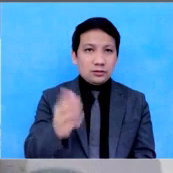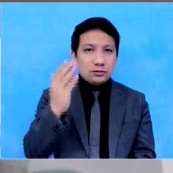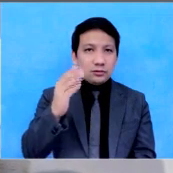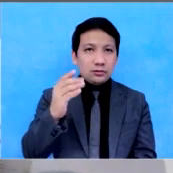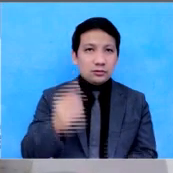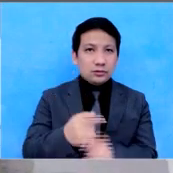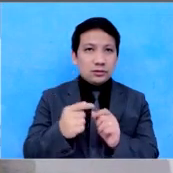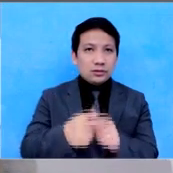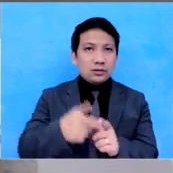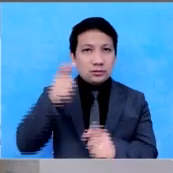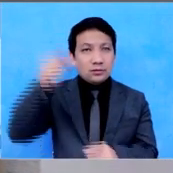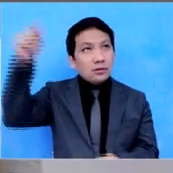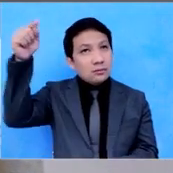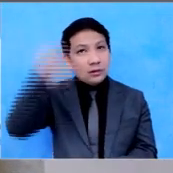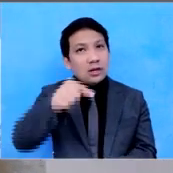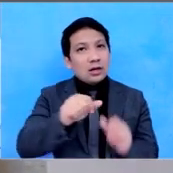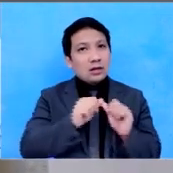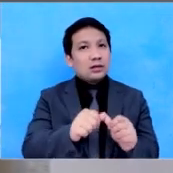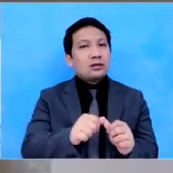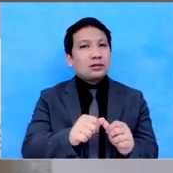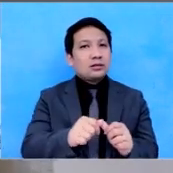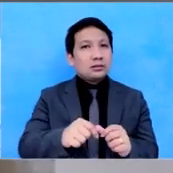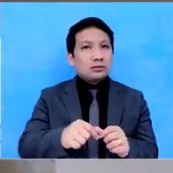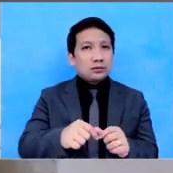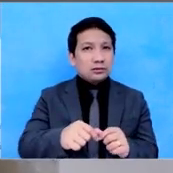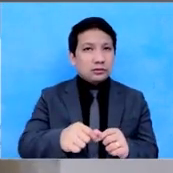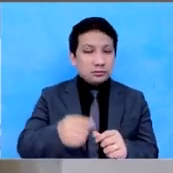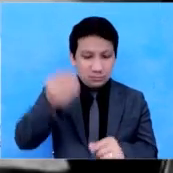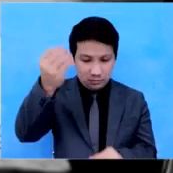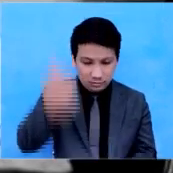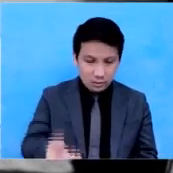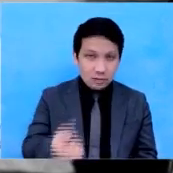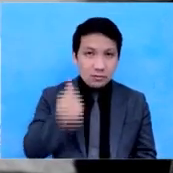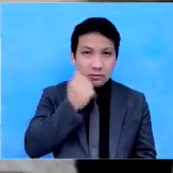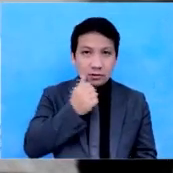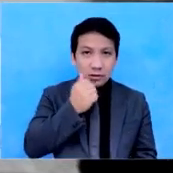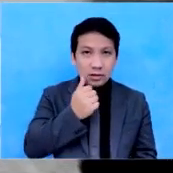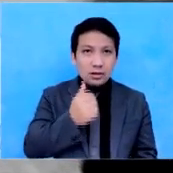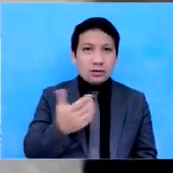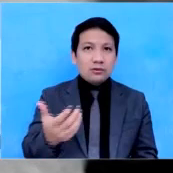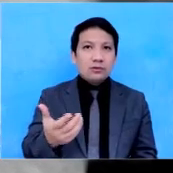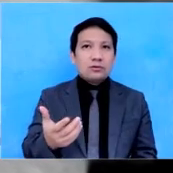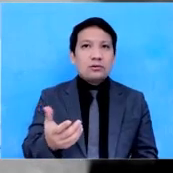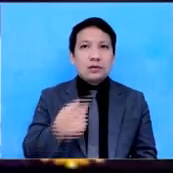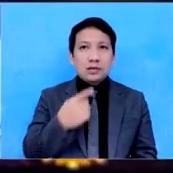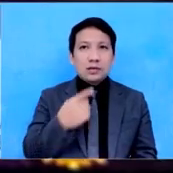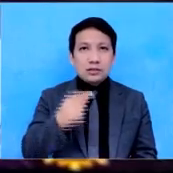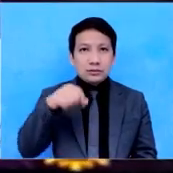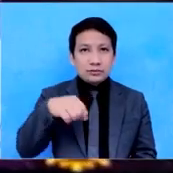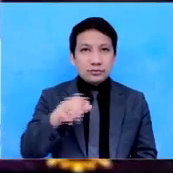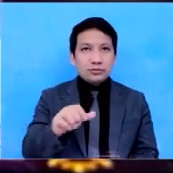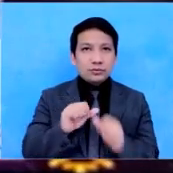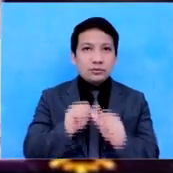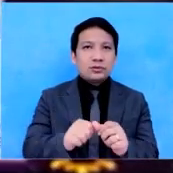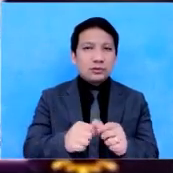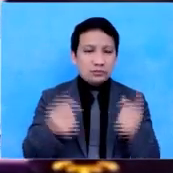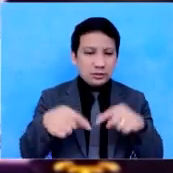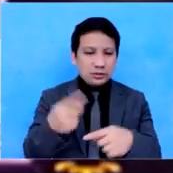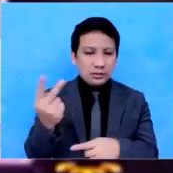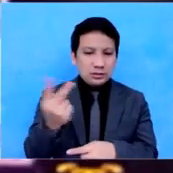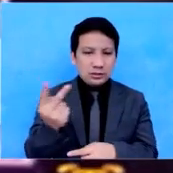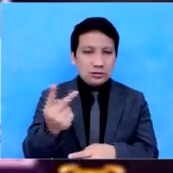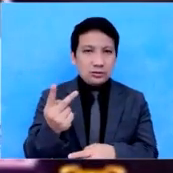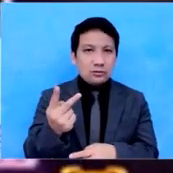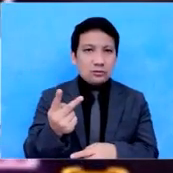tumagos sa kisame ang bala at bumagsak sa harapan ng isang babae. Wala pang pahayag ang Quezon City Police sa dalawang insidente ng